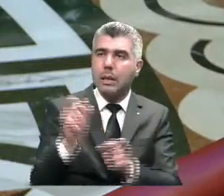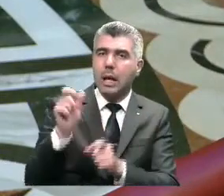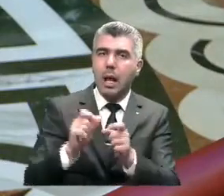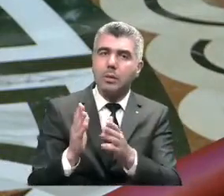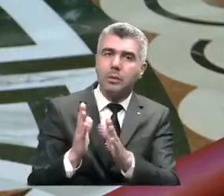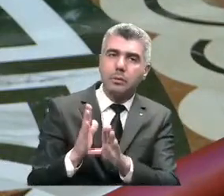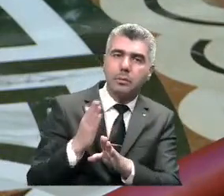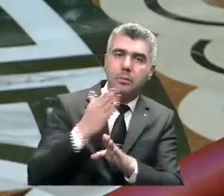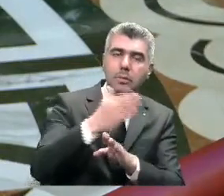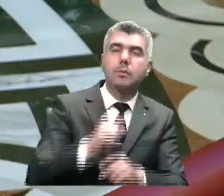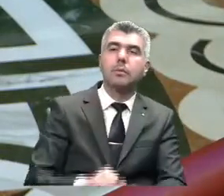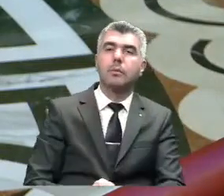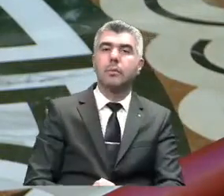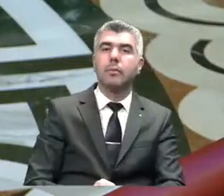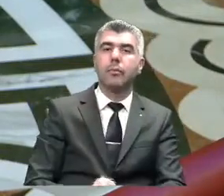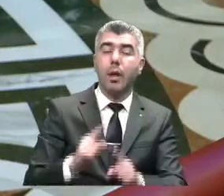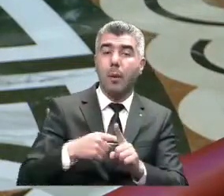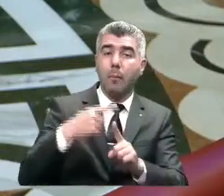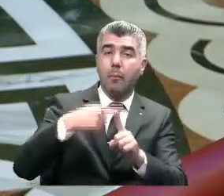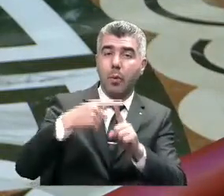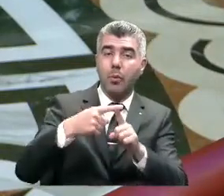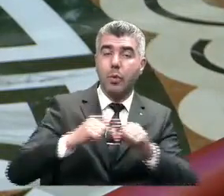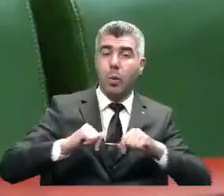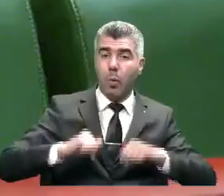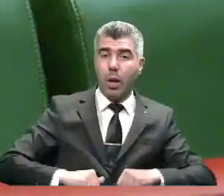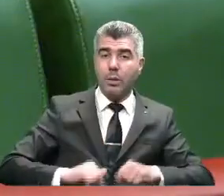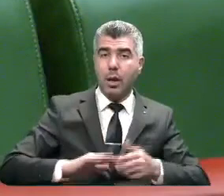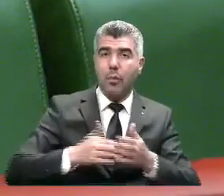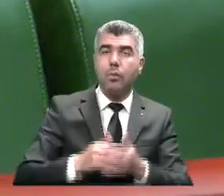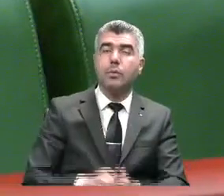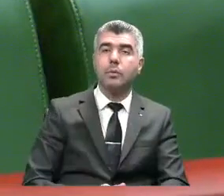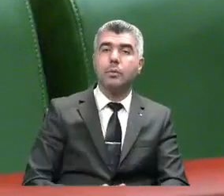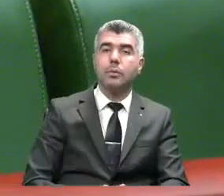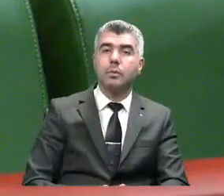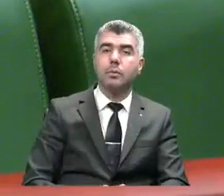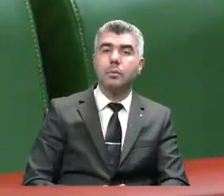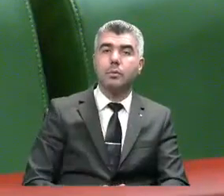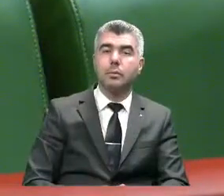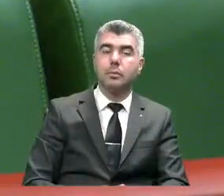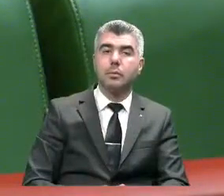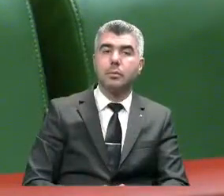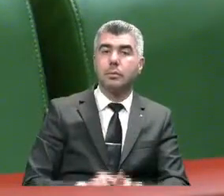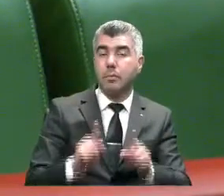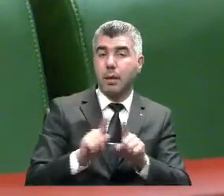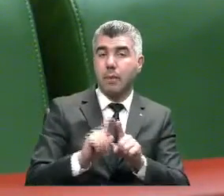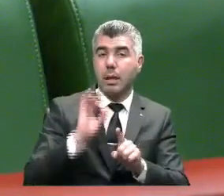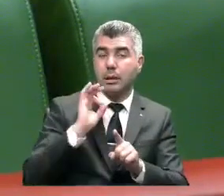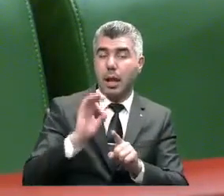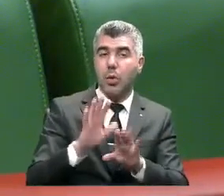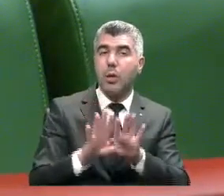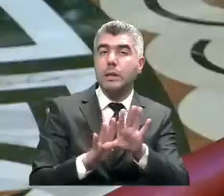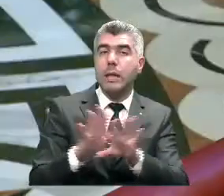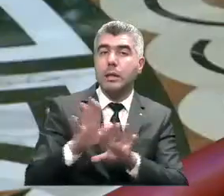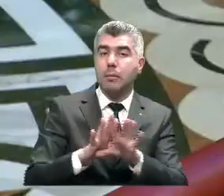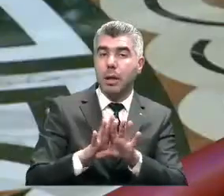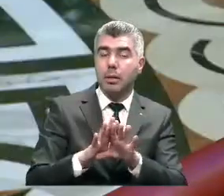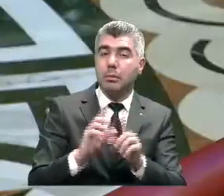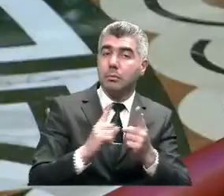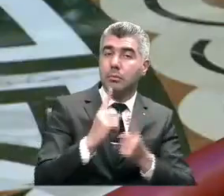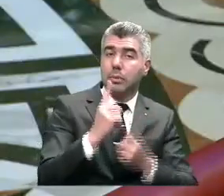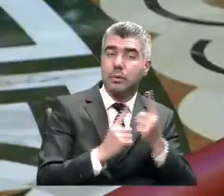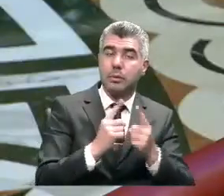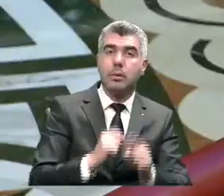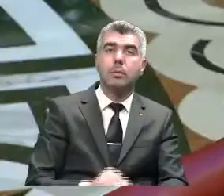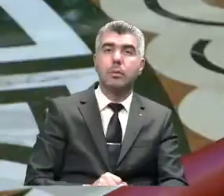والبضائع. وفي اطار رفع من قدره الوزاره والمؤسسات العموميه التابعه لها لتدبير الكوارث الطبيعيه،